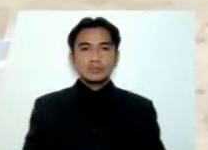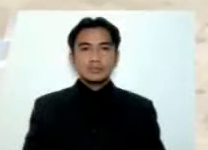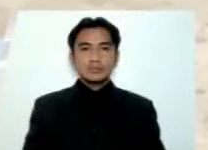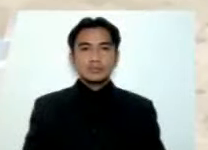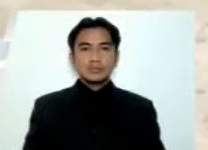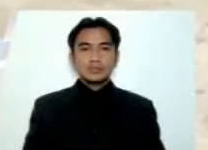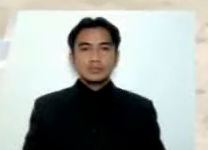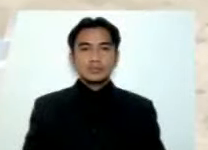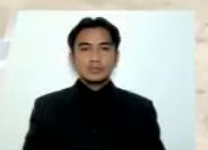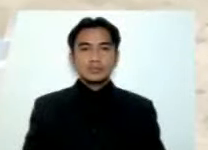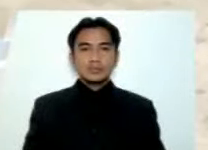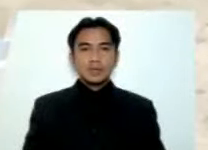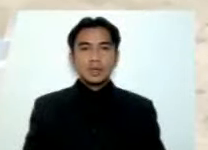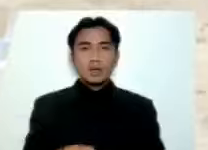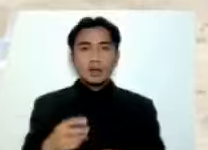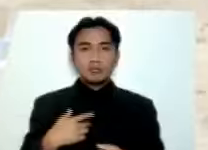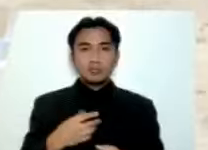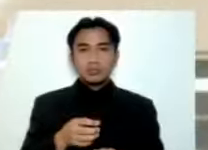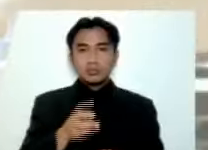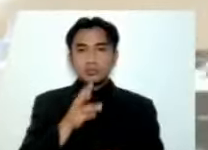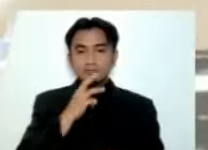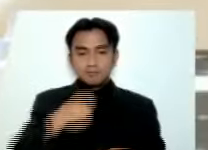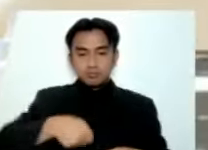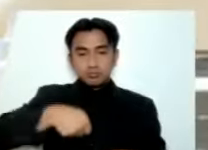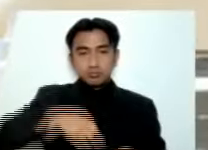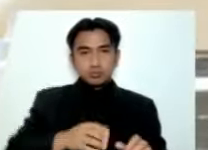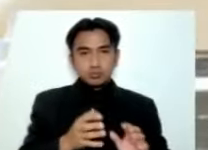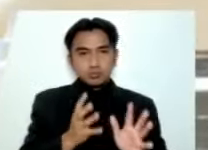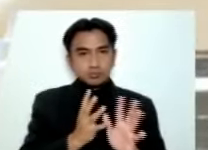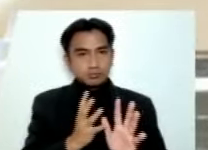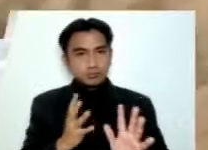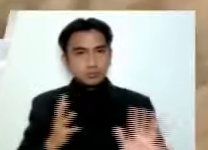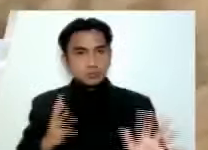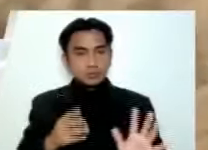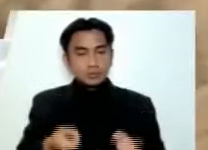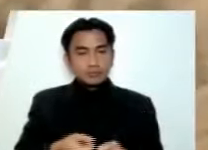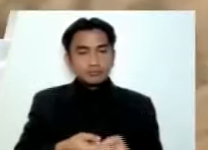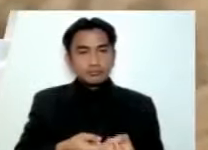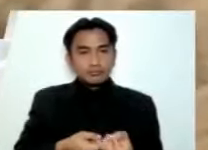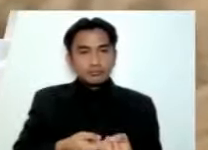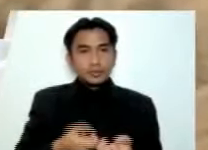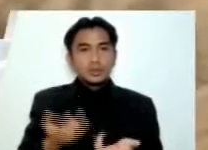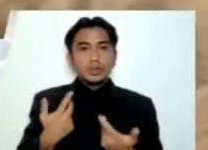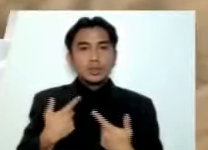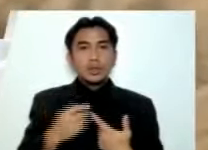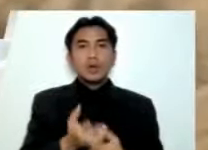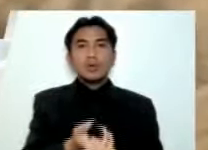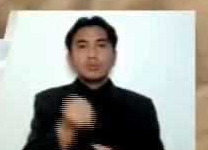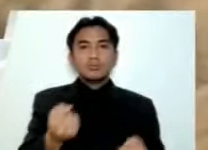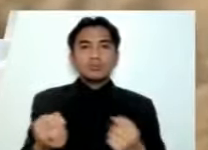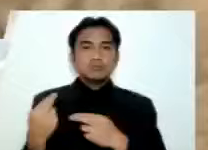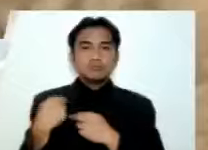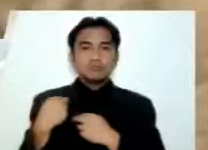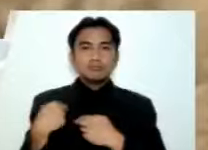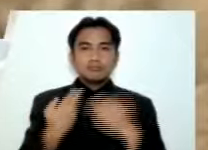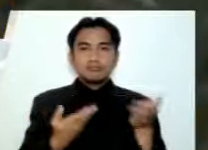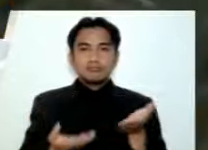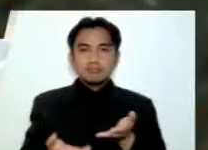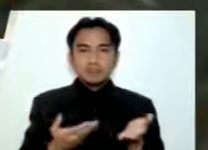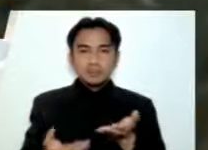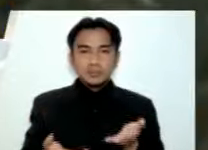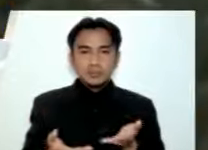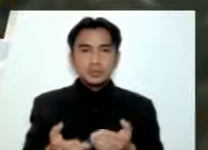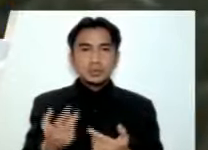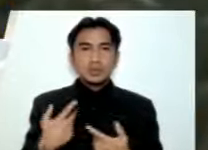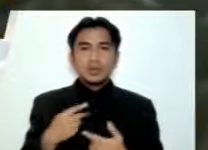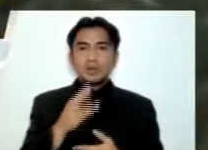water containers sa barangay Kabagnaan sa La Castellana, Negros Occidental. Kanya-kanyang igib ang mga residente sa Caduhada Spring sa pangambang